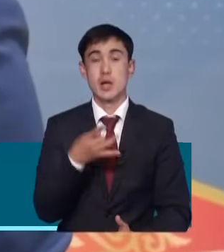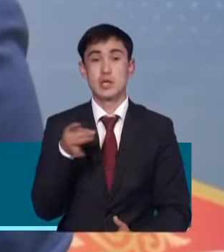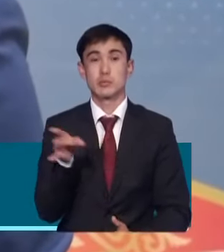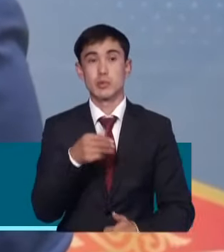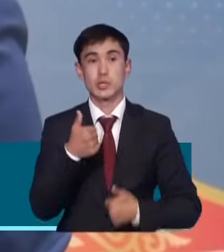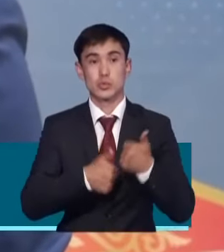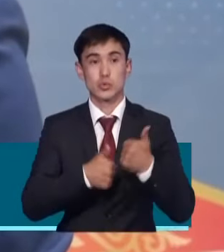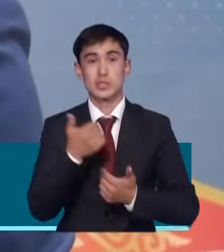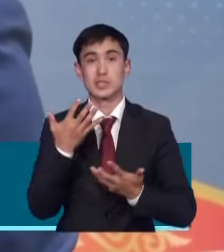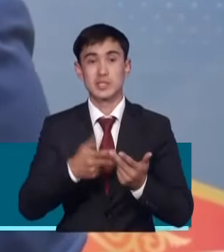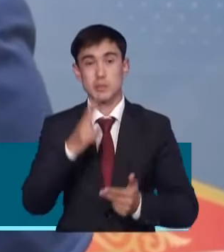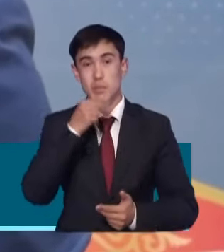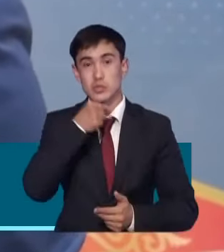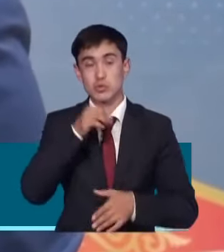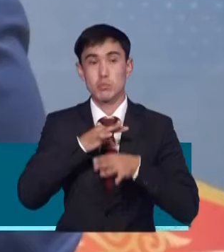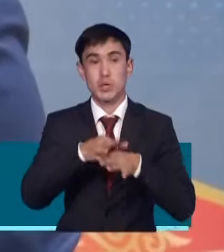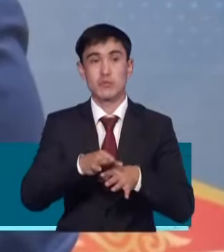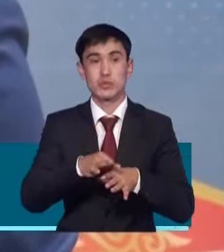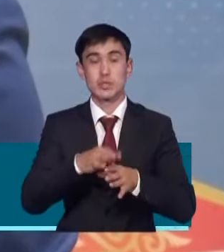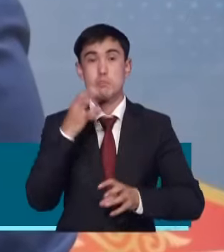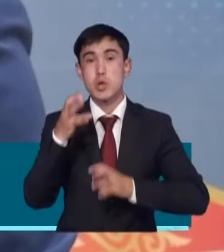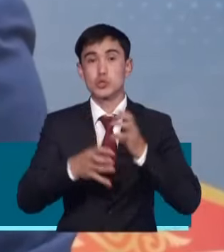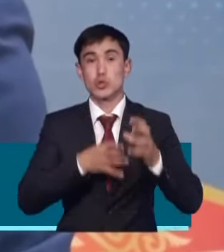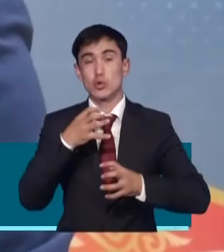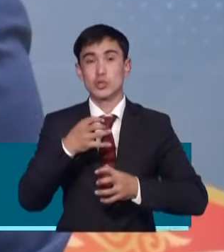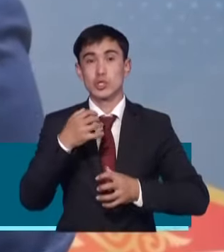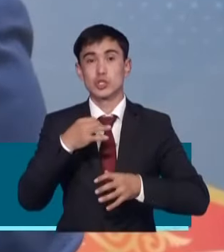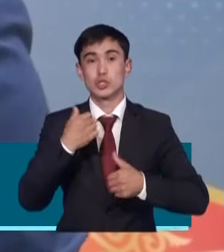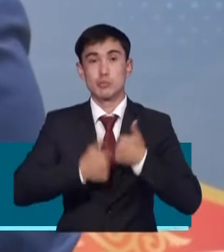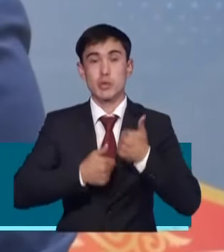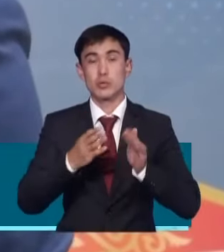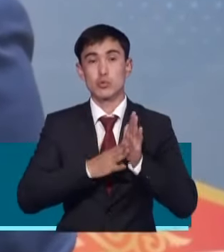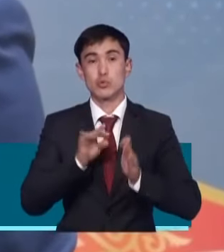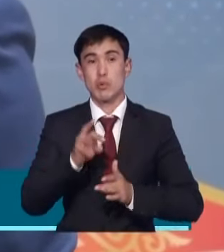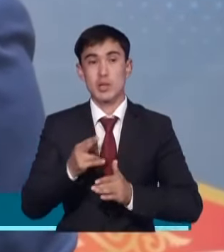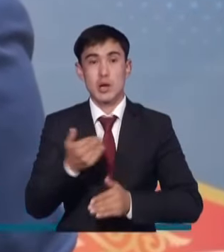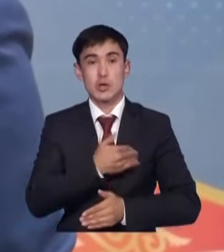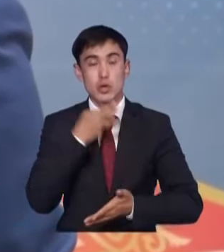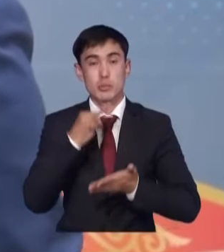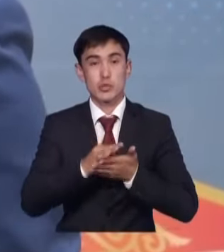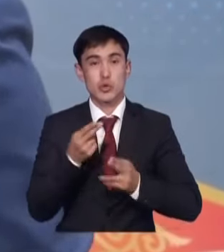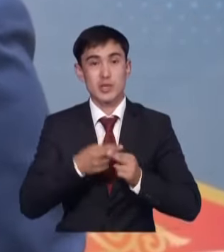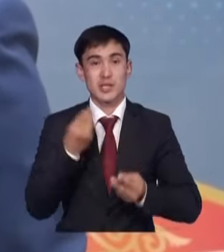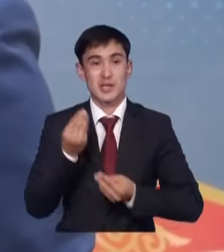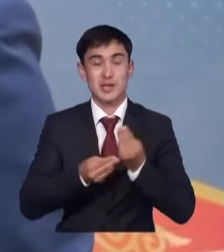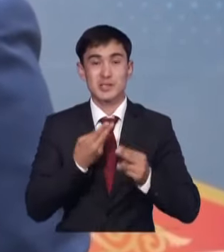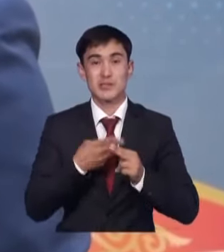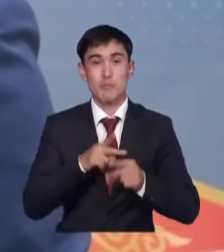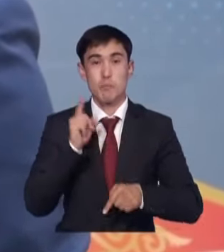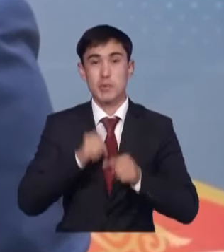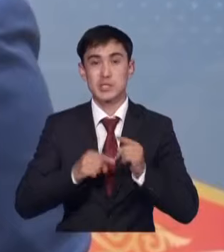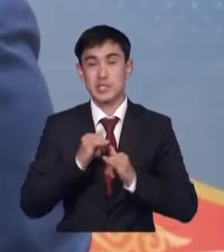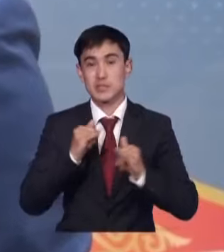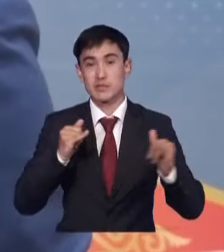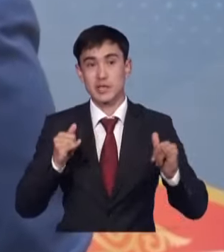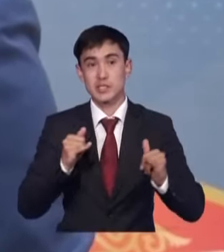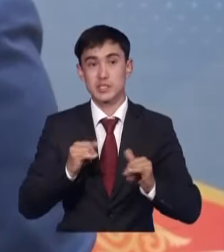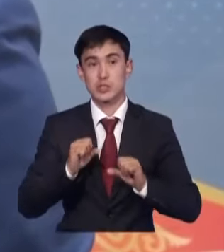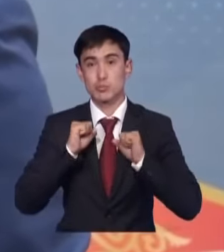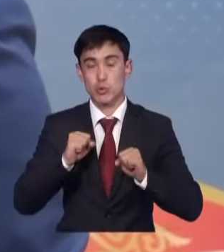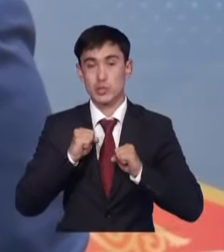Республиканский турнир среди подростков проводится перед международным чемпионатом по Тоғызқұмалақ. Хочу отметить, что эта игра – одна из самых быстро развивающихся